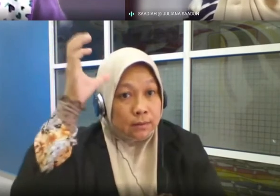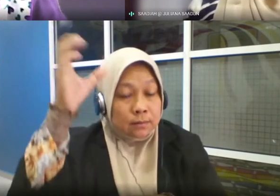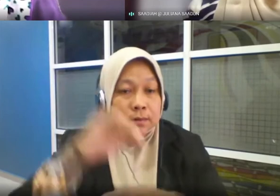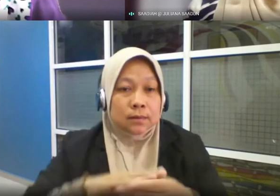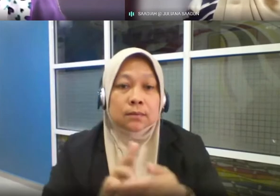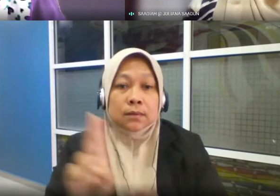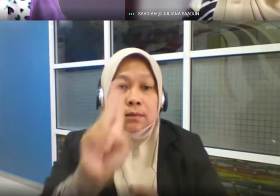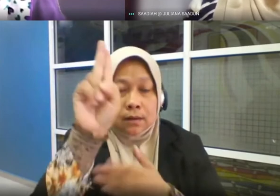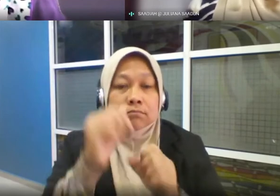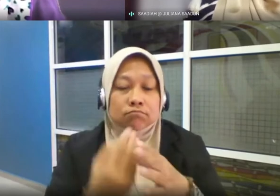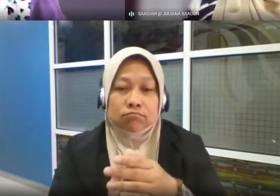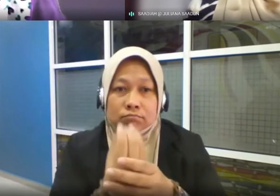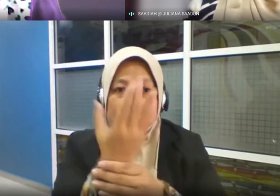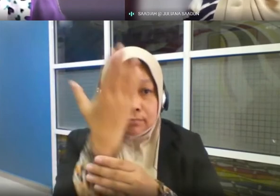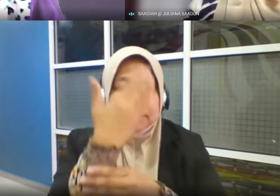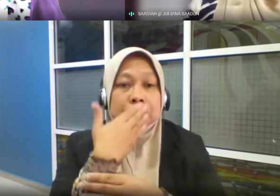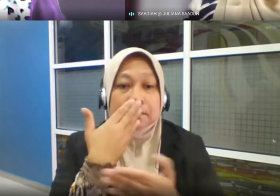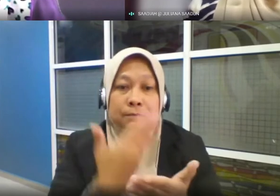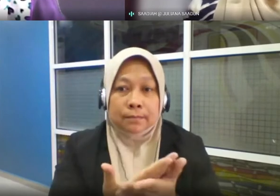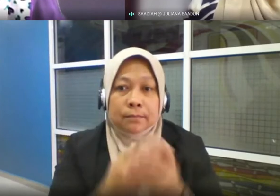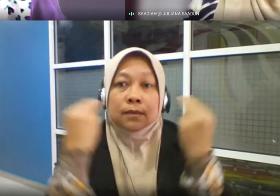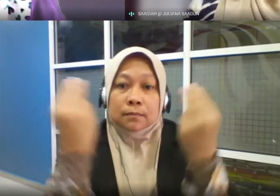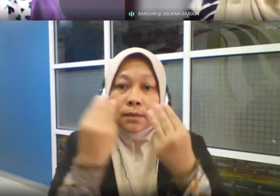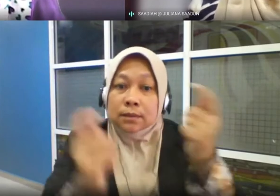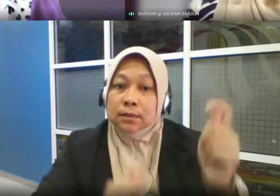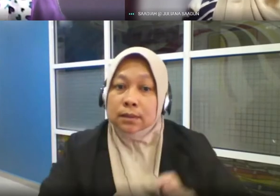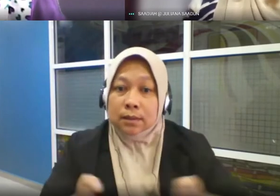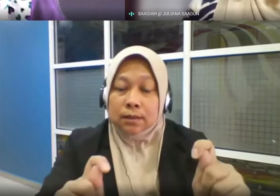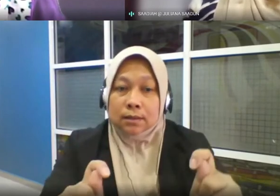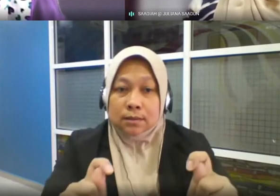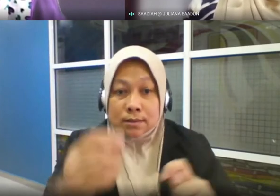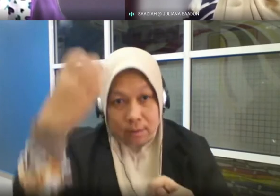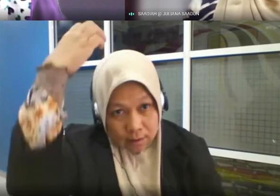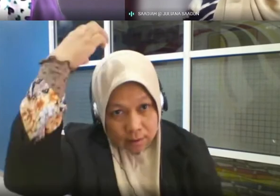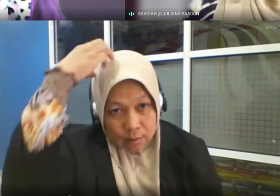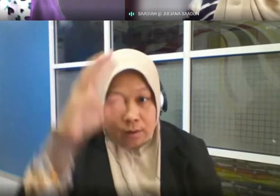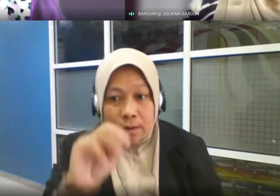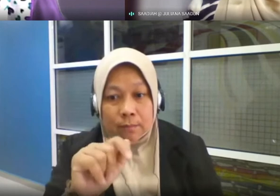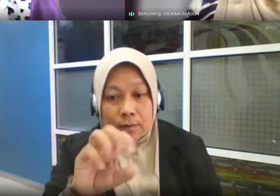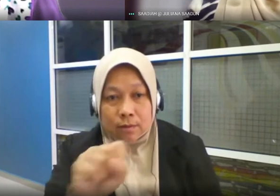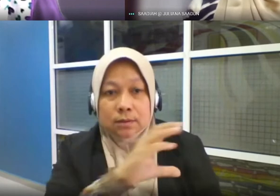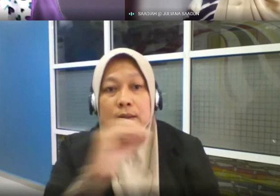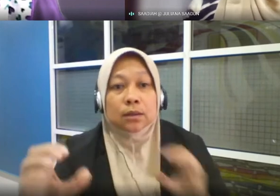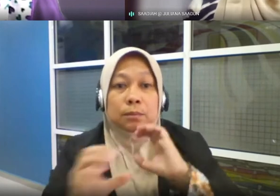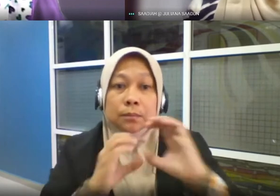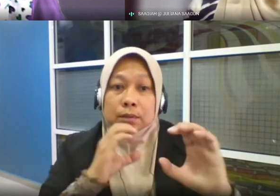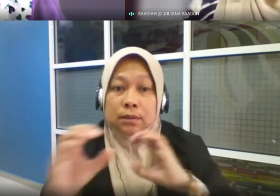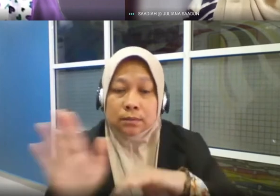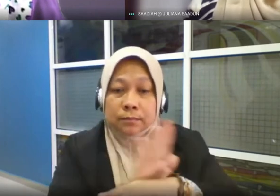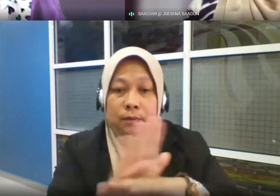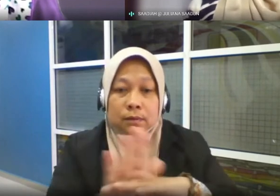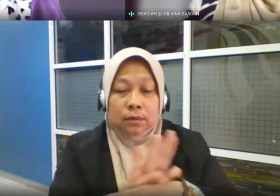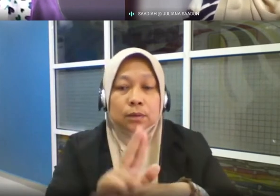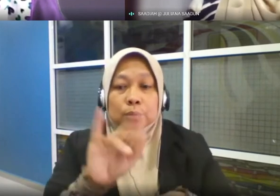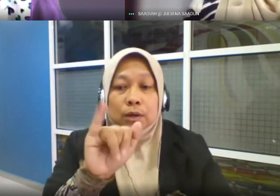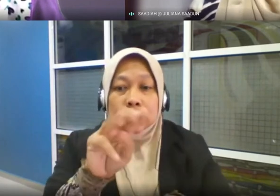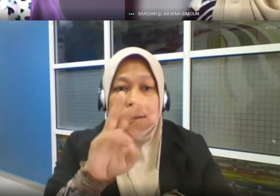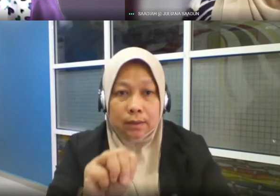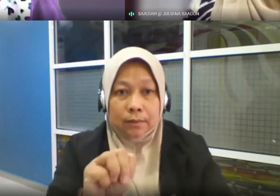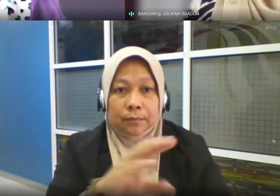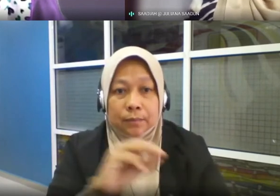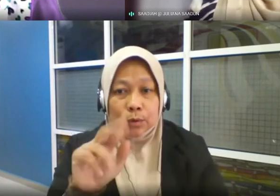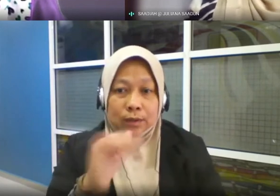semakin membuahkan hasil. Terima kasih Majlis Tindakan OKU Selangor MTOS, juga Jabatan Komunikasi Corporate UiTM, UiTM